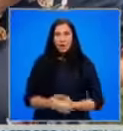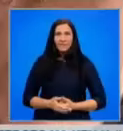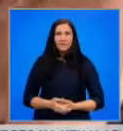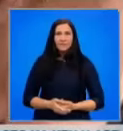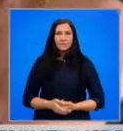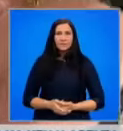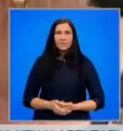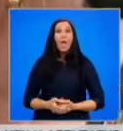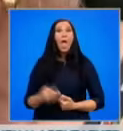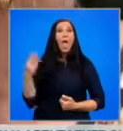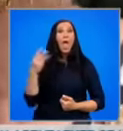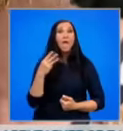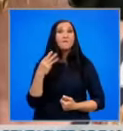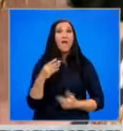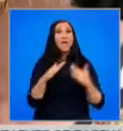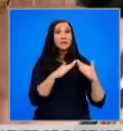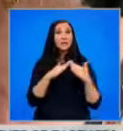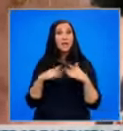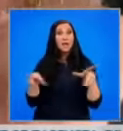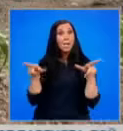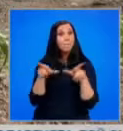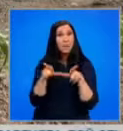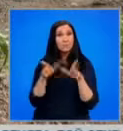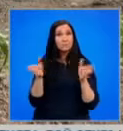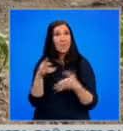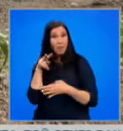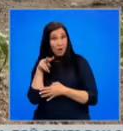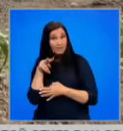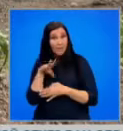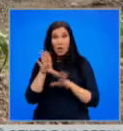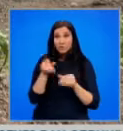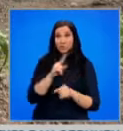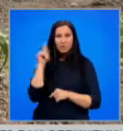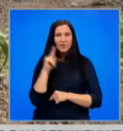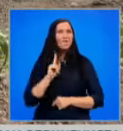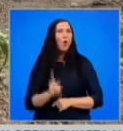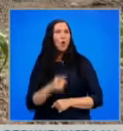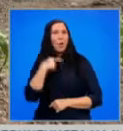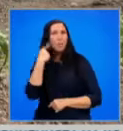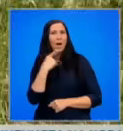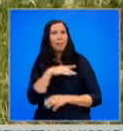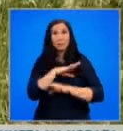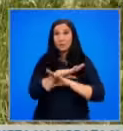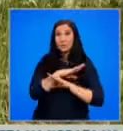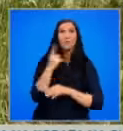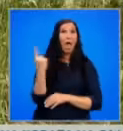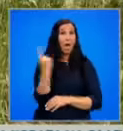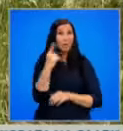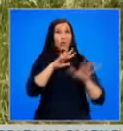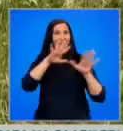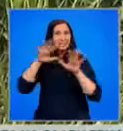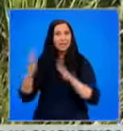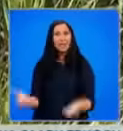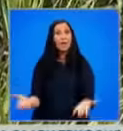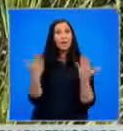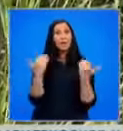никого. Евгения е съседка на Максим. Станала е свидетел на всичко в деня, в който майка му е загинала. Тя е един от десетките